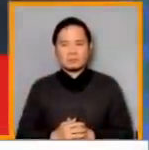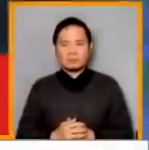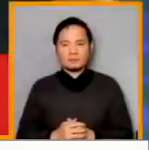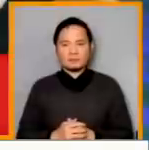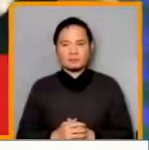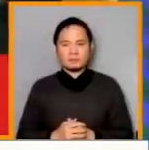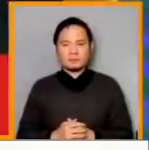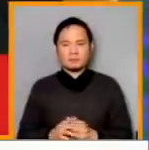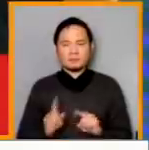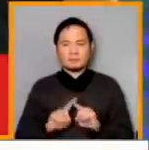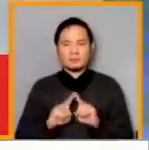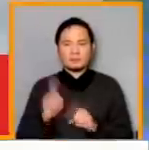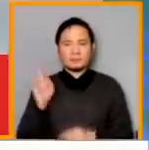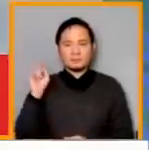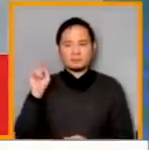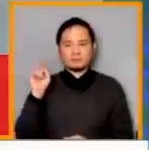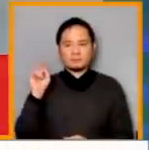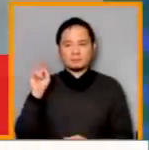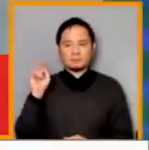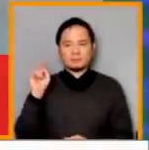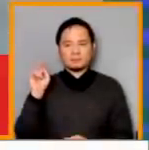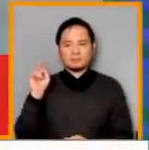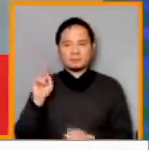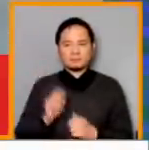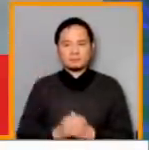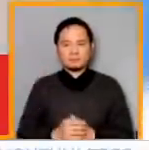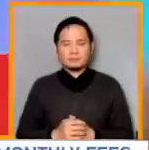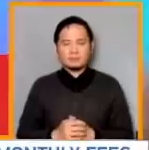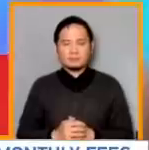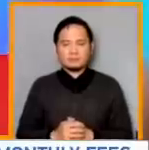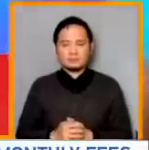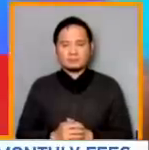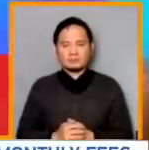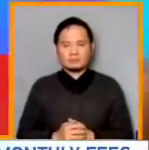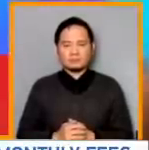Ngayon, wala ka nang kawala. Sabihin mo muna na kailangan mo ko.